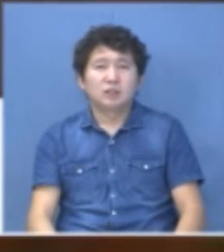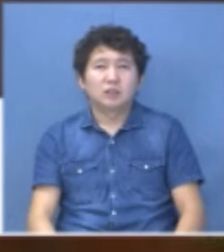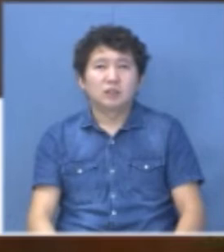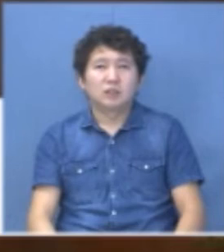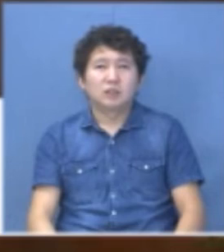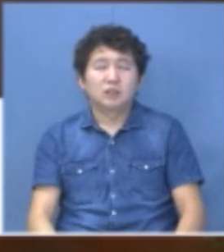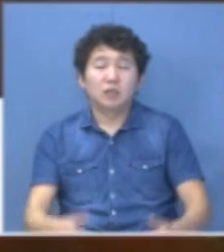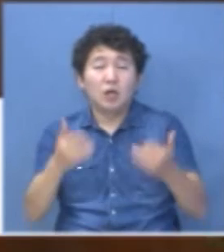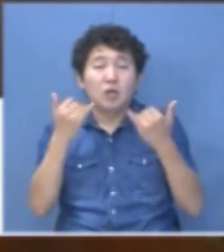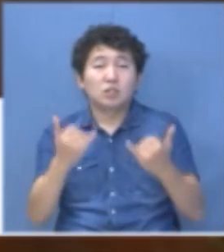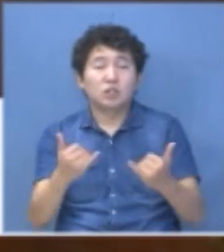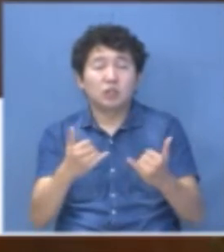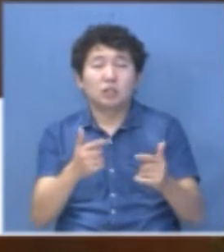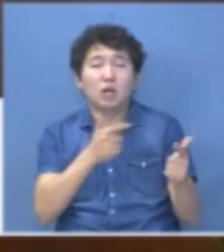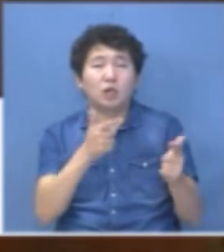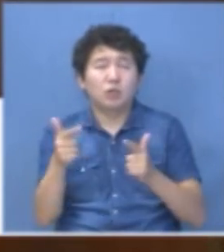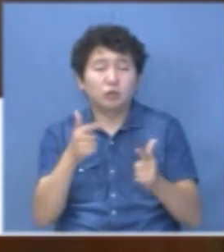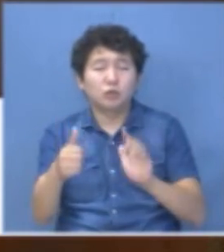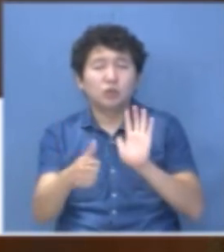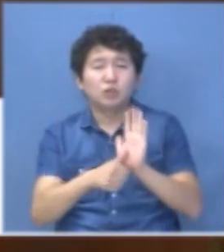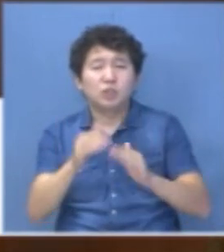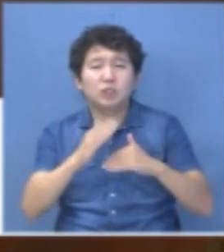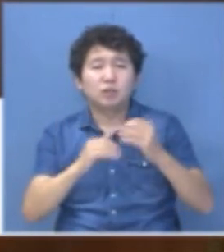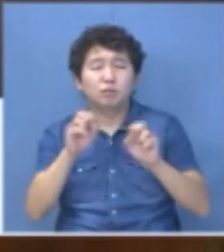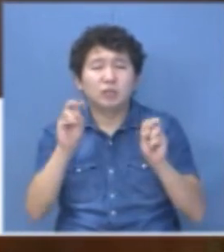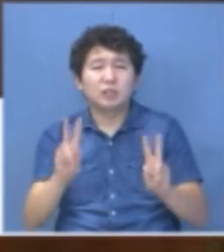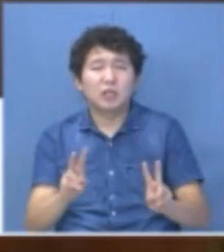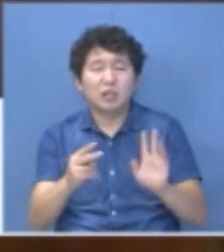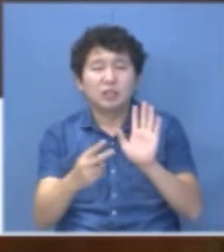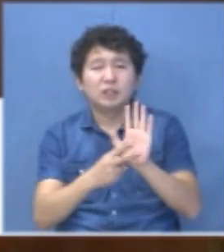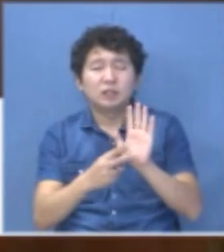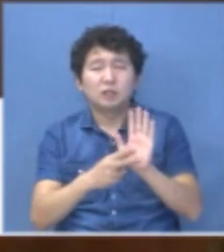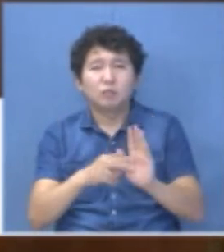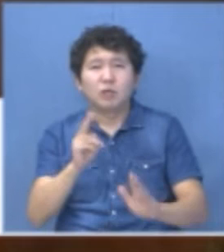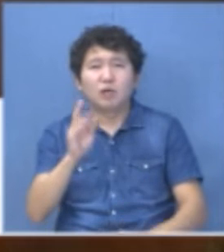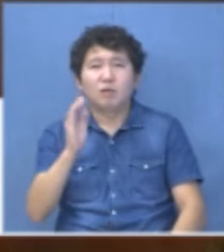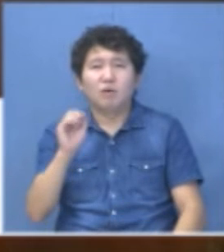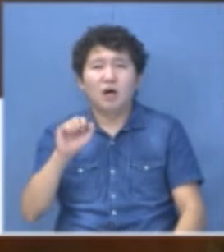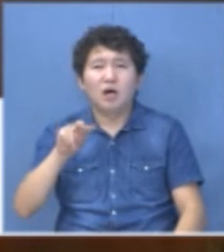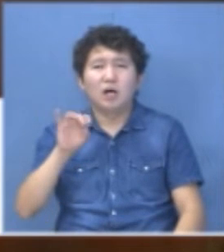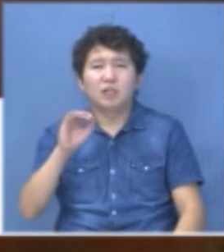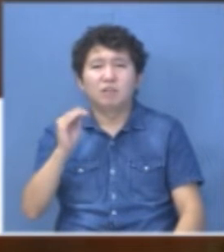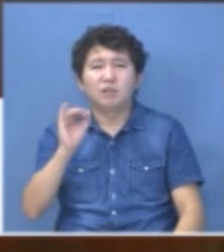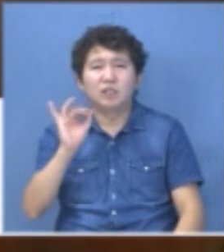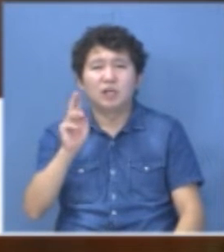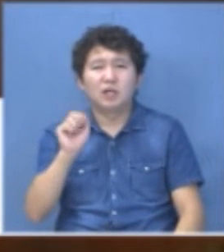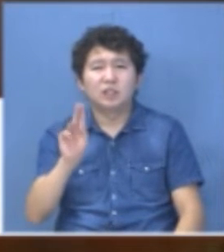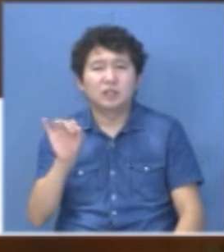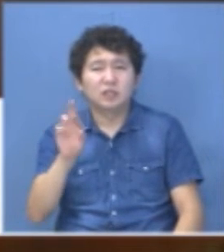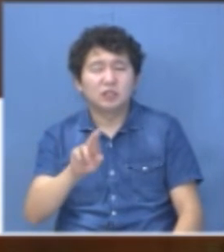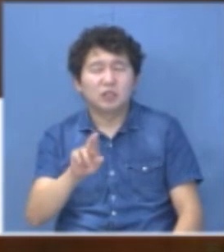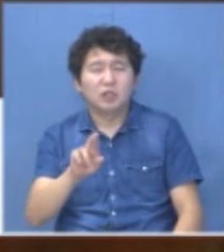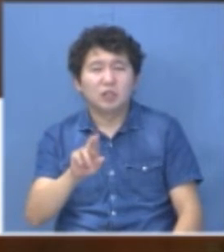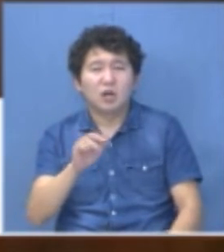В настоящее время колледж готовит по 6 специальностям и 7 квалификациям. У нас хороший имидж. С каждым годом увеличивается